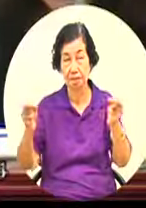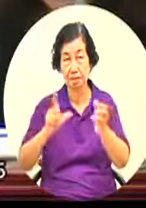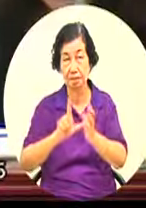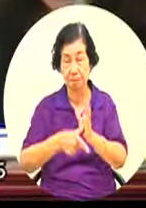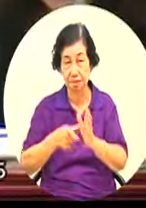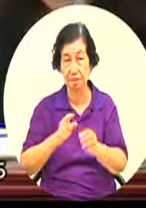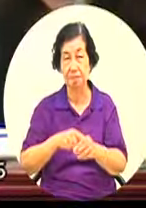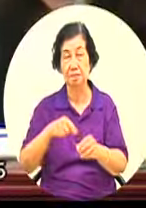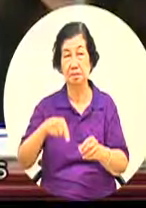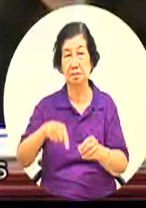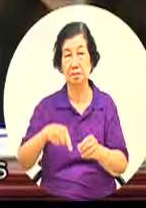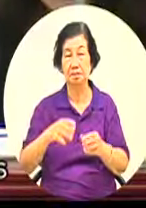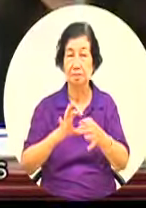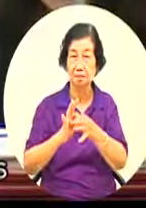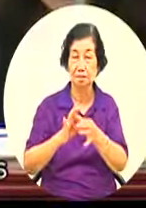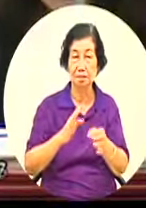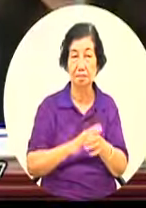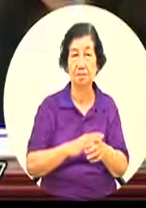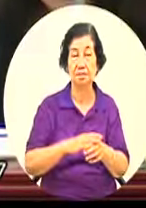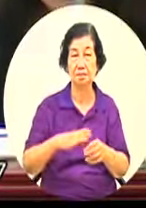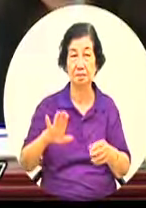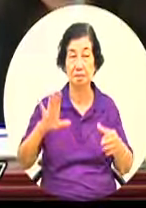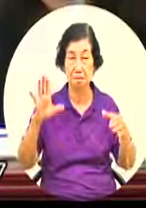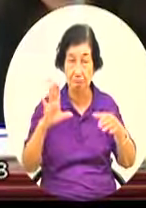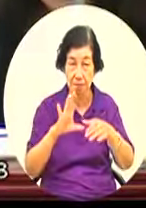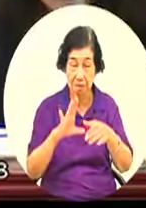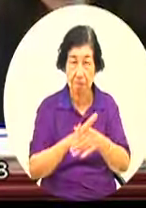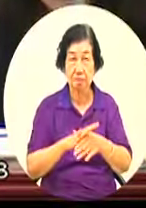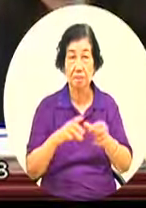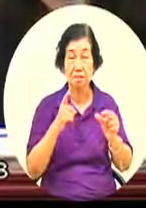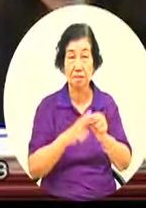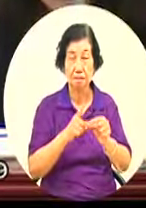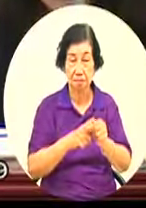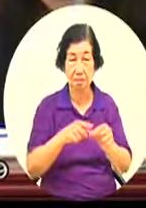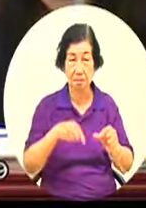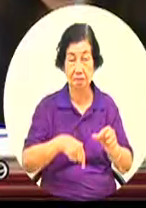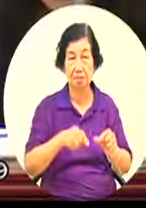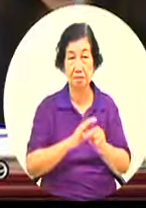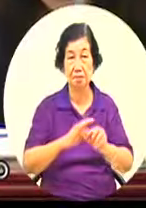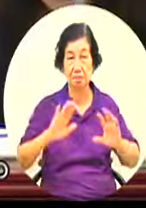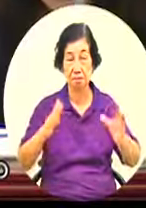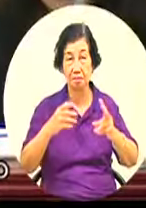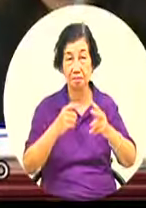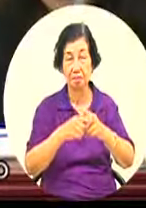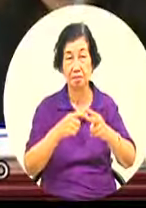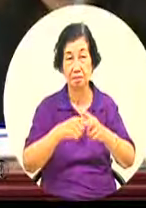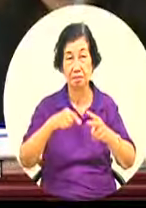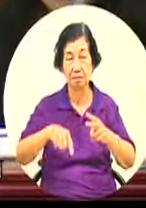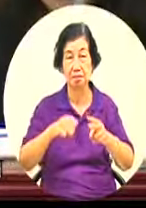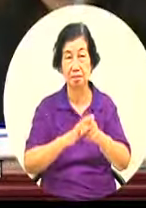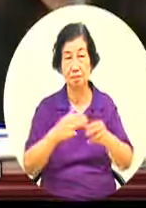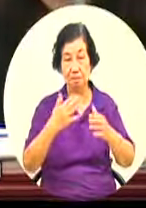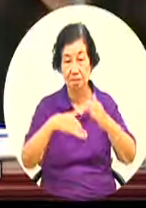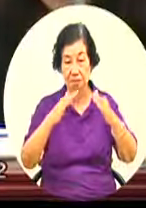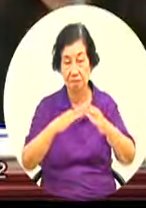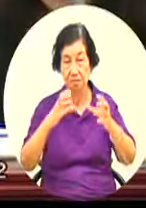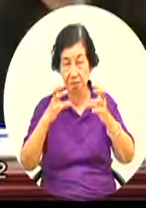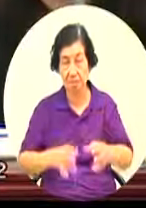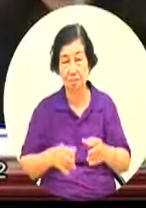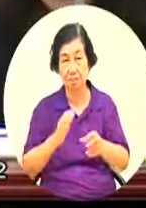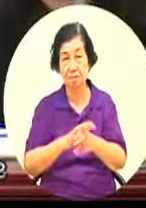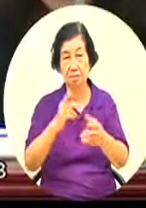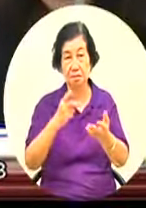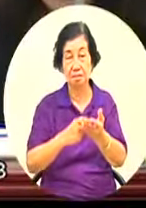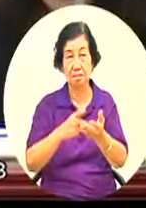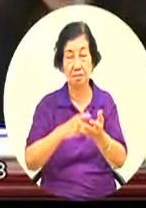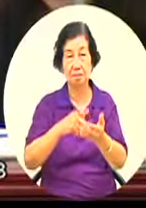小这块校地预定地的一个该图书馆的可能性哦。那我知道，凤山地区